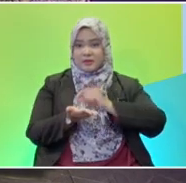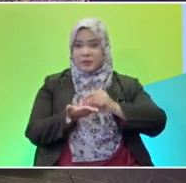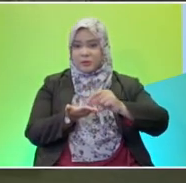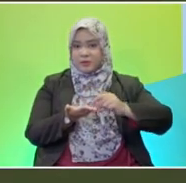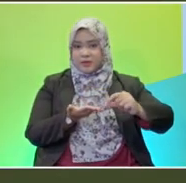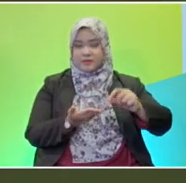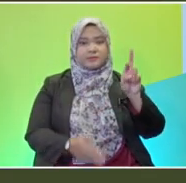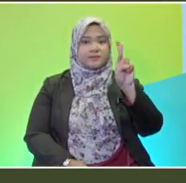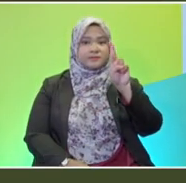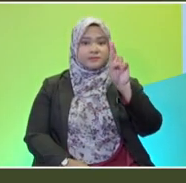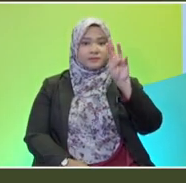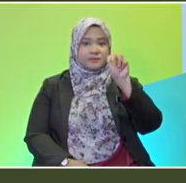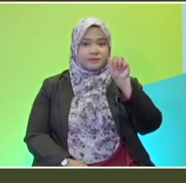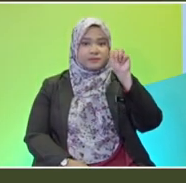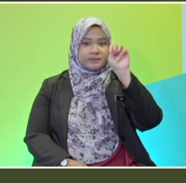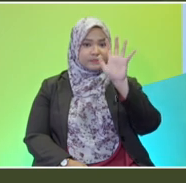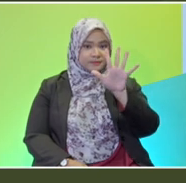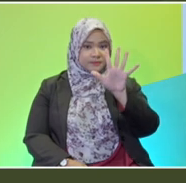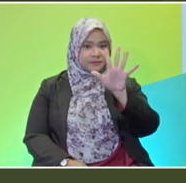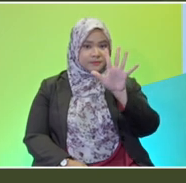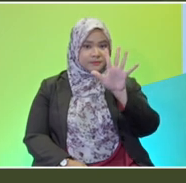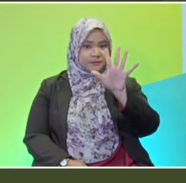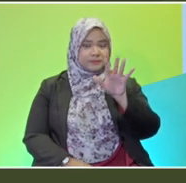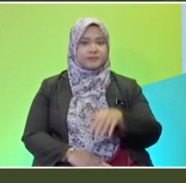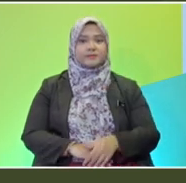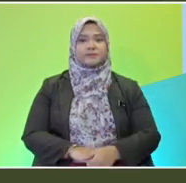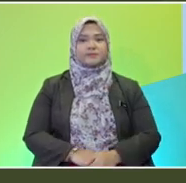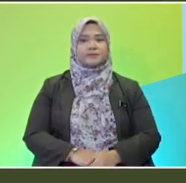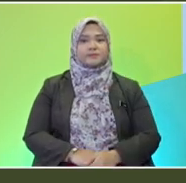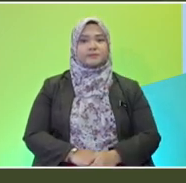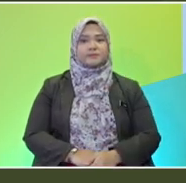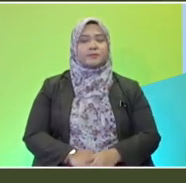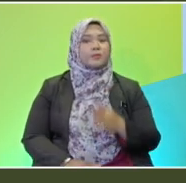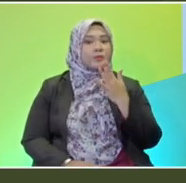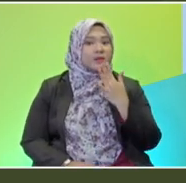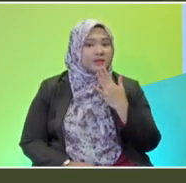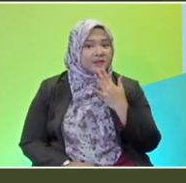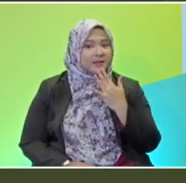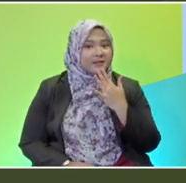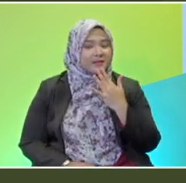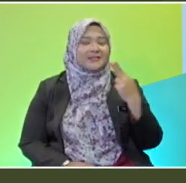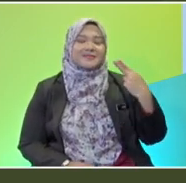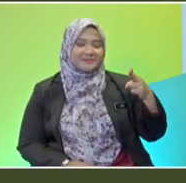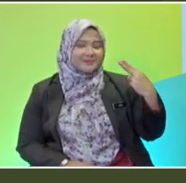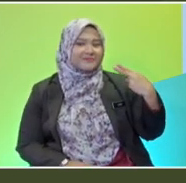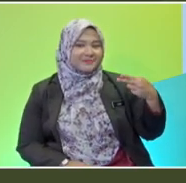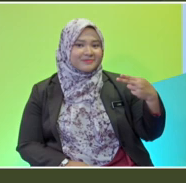ditulis sebagai LM 5 ringgit dan warnanya adalah hijau